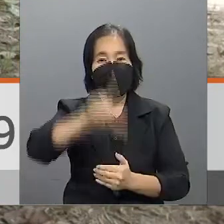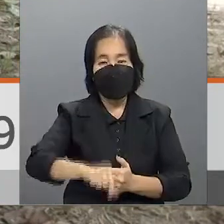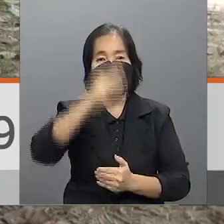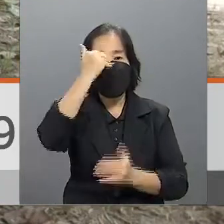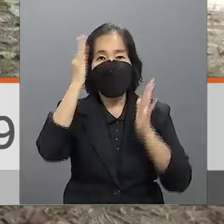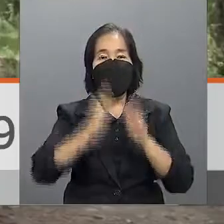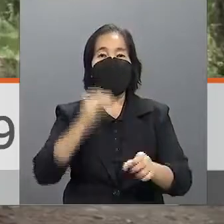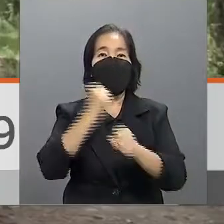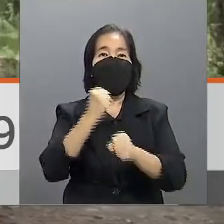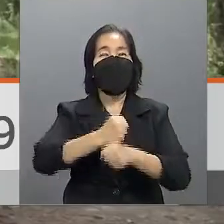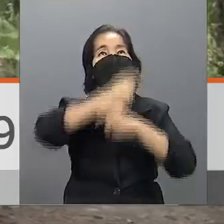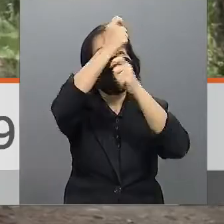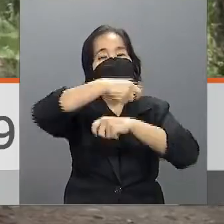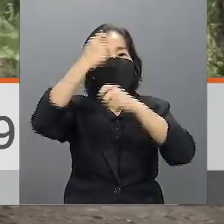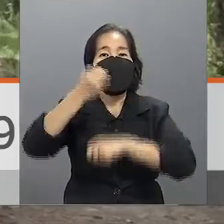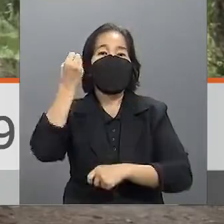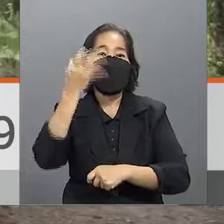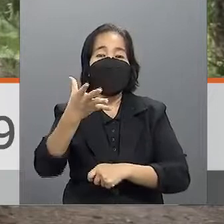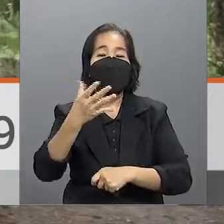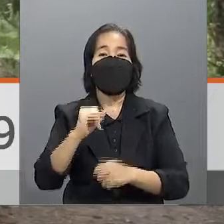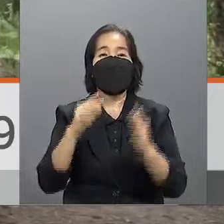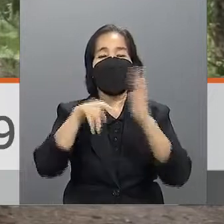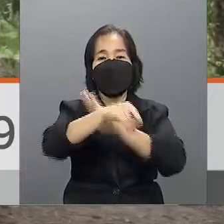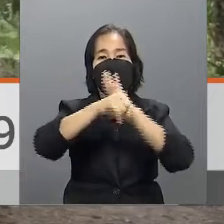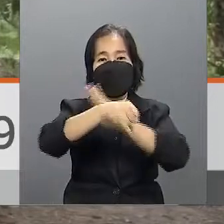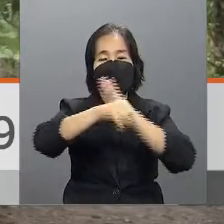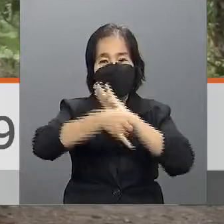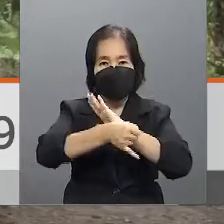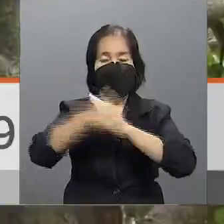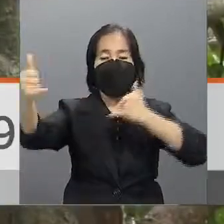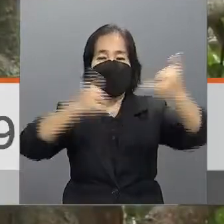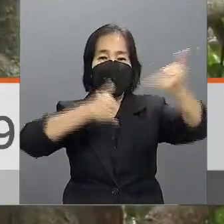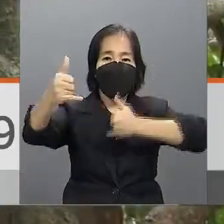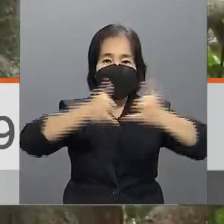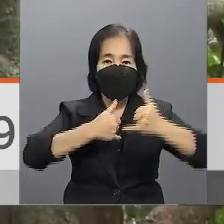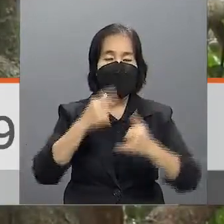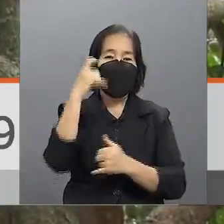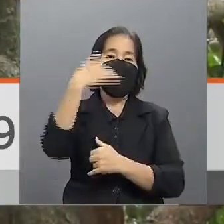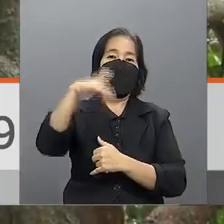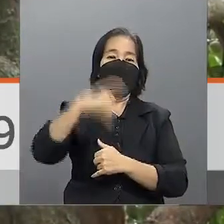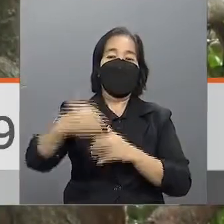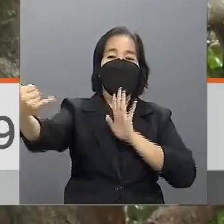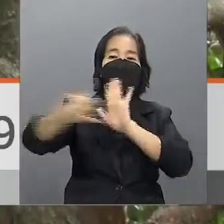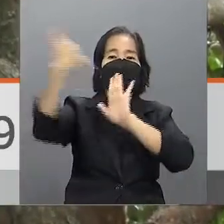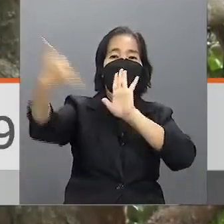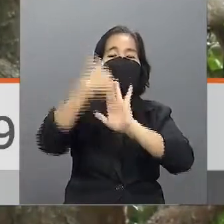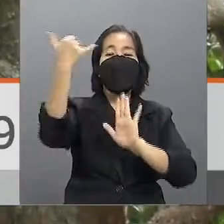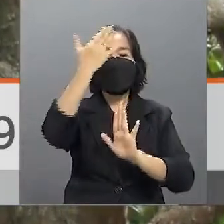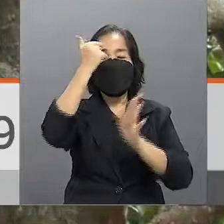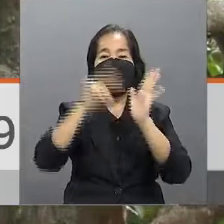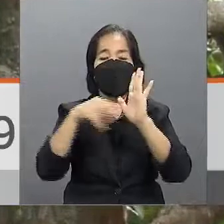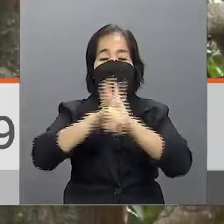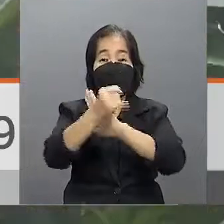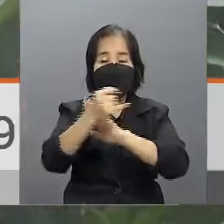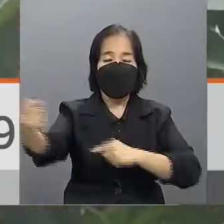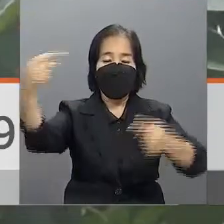ญ่เดินทางมาจากจังหวัดจันทบุรีและถูกระบุเป็นพื้นที่สีแดงของการแพร่ระบาดการเดินทางเข้ามาจึงน้อยลงส่ง